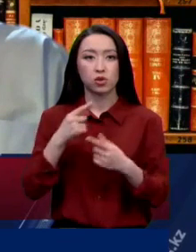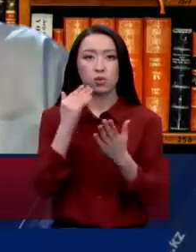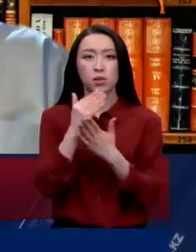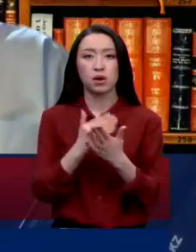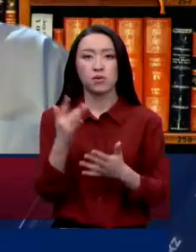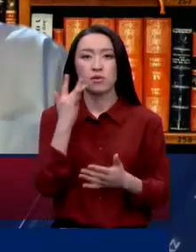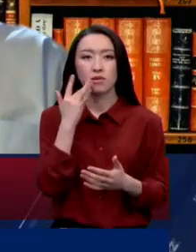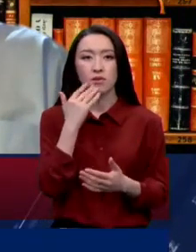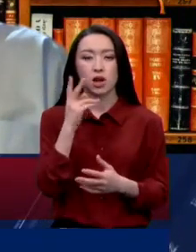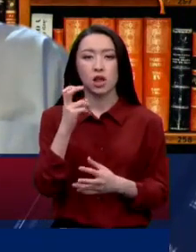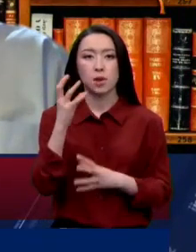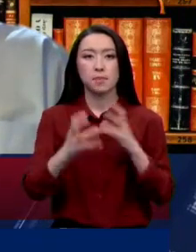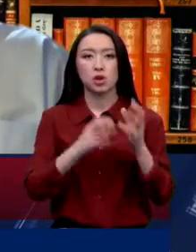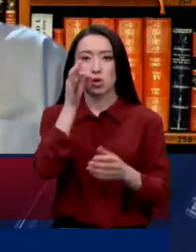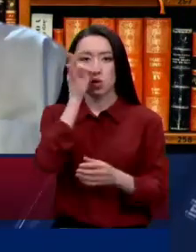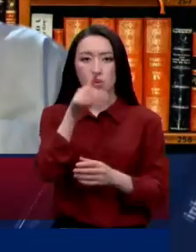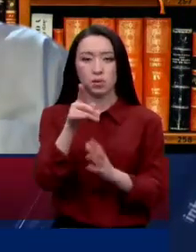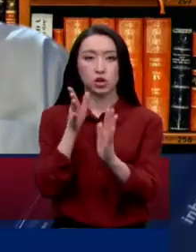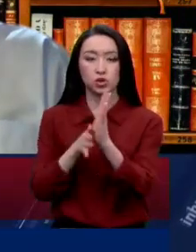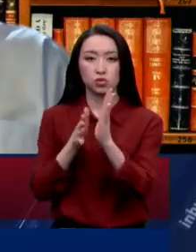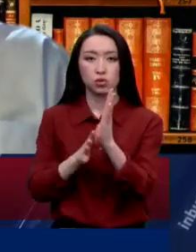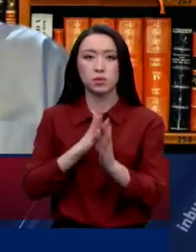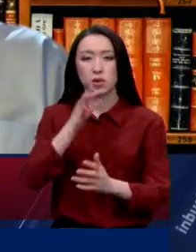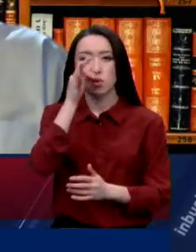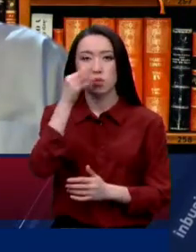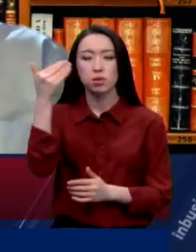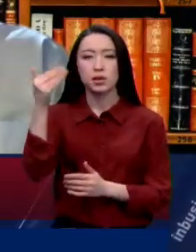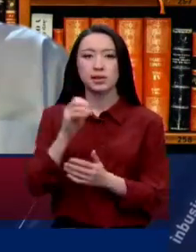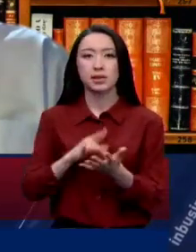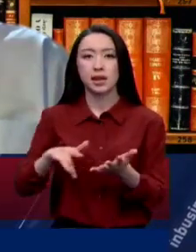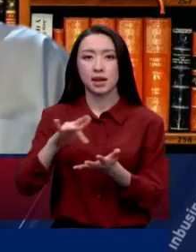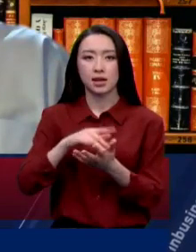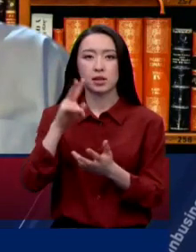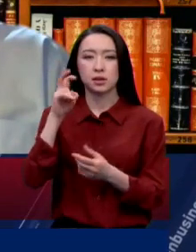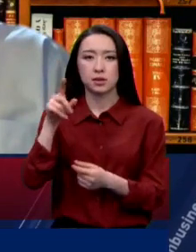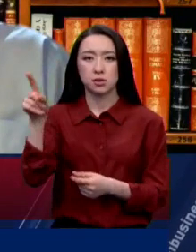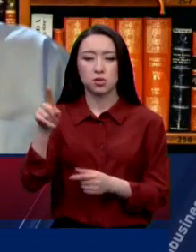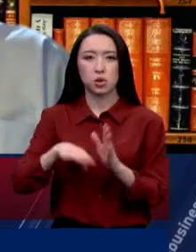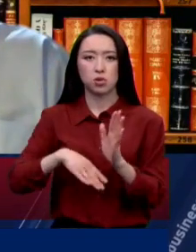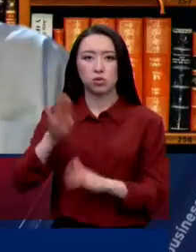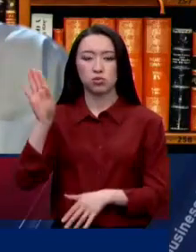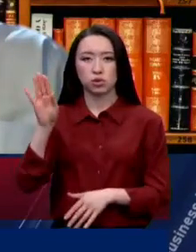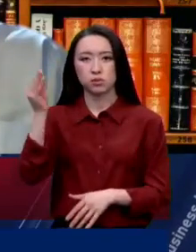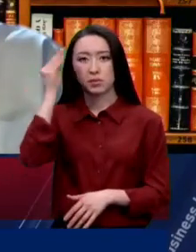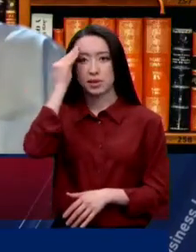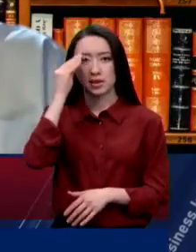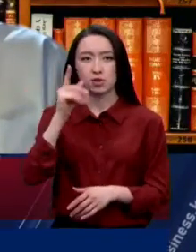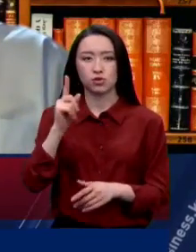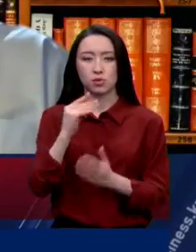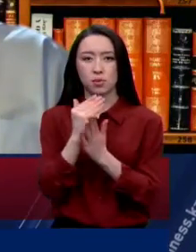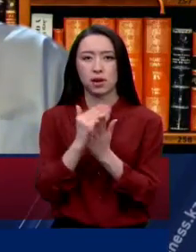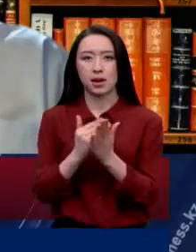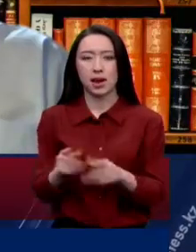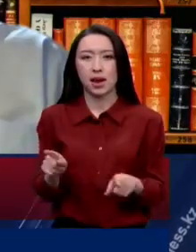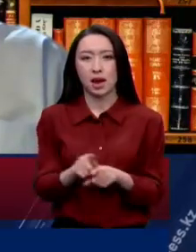вы международный опыт изучали, Эдуард? Опыт какой страны можно считать наиболее оптимальным вот с точки зрения реализации подобных